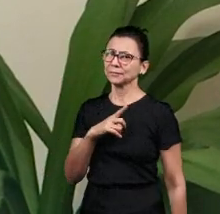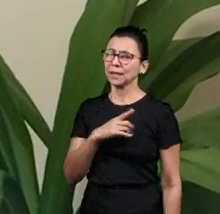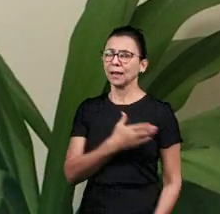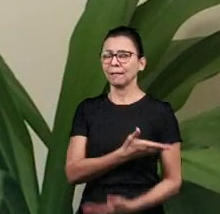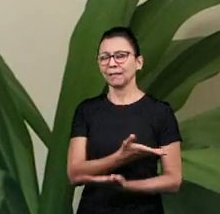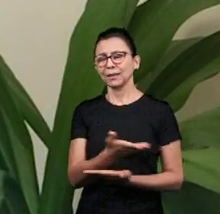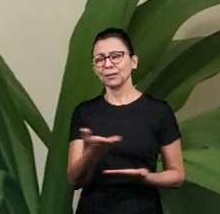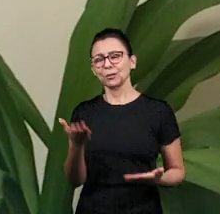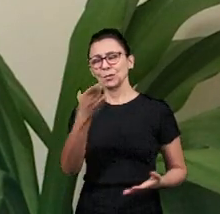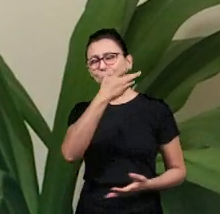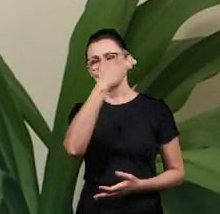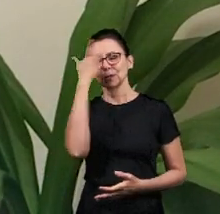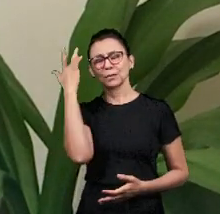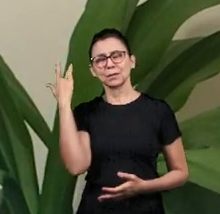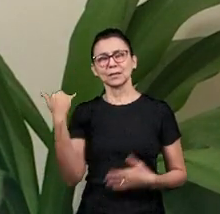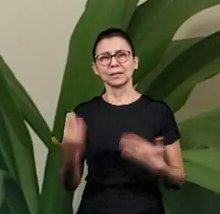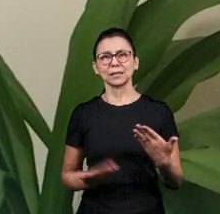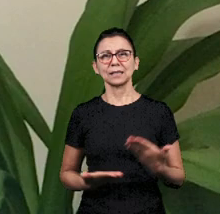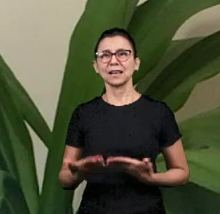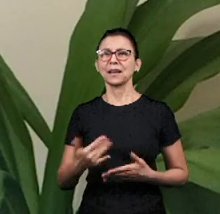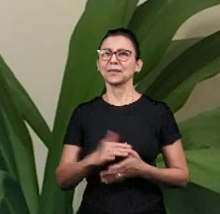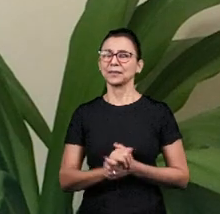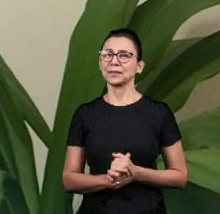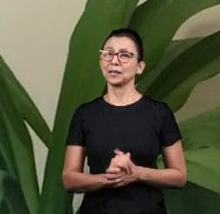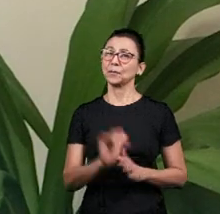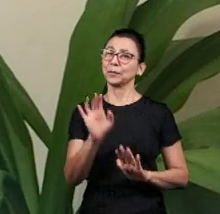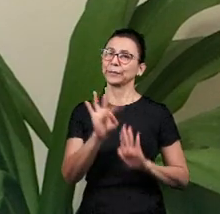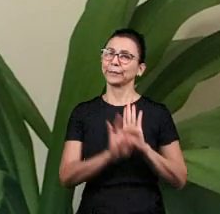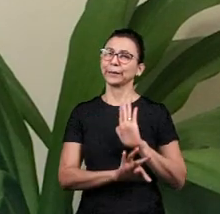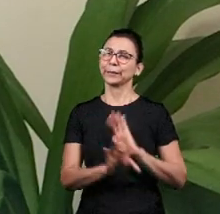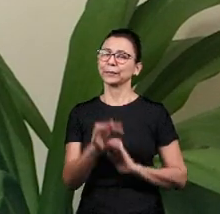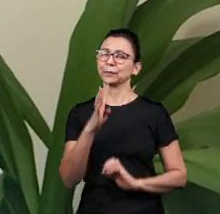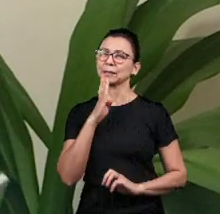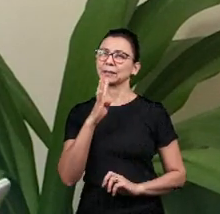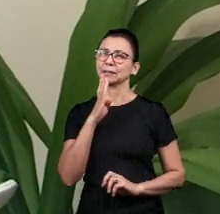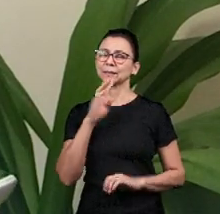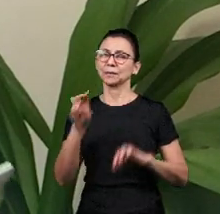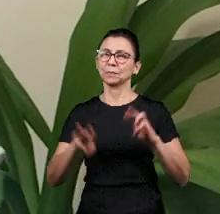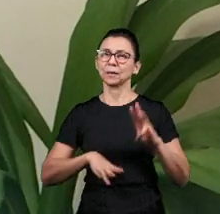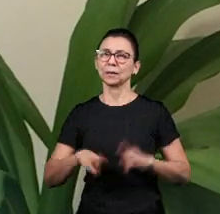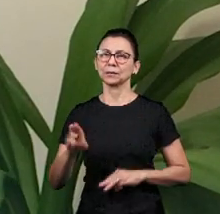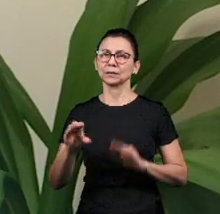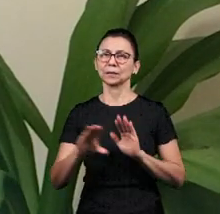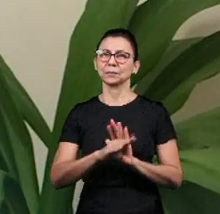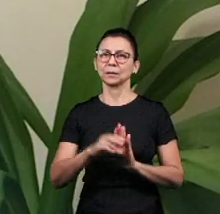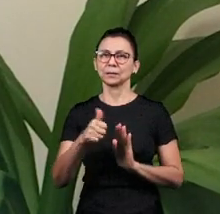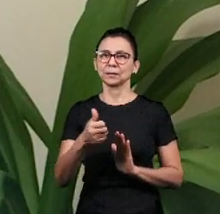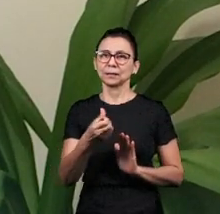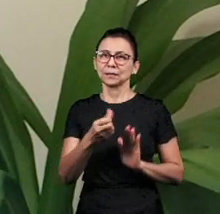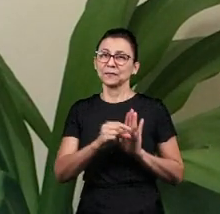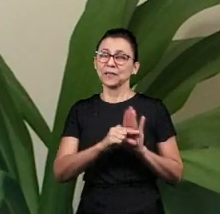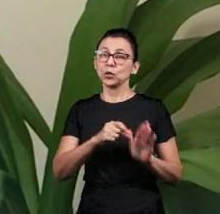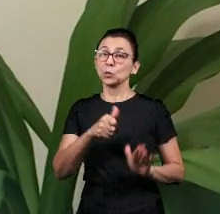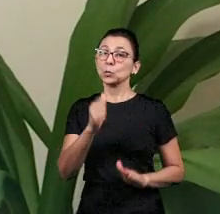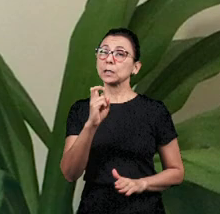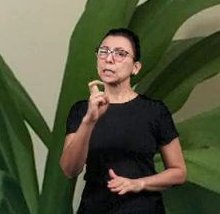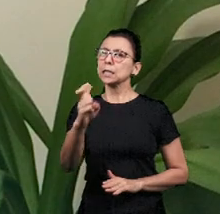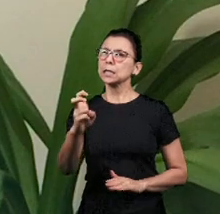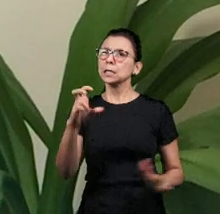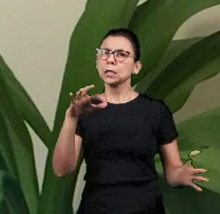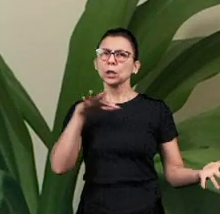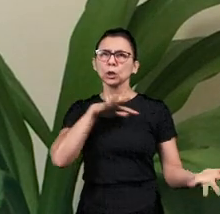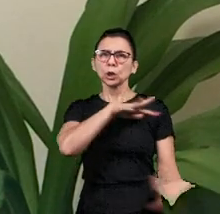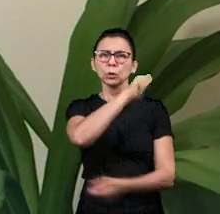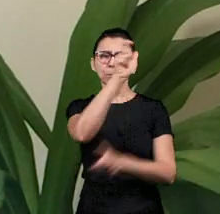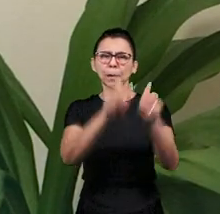dont la grande majorité a envoyé le texte célèbre de la parole du Seigneur en Marc chapitre 16, verset 15. Allez